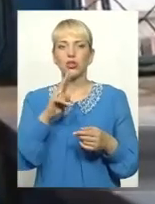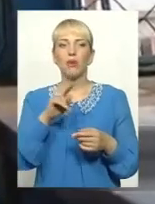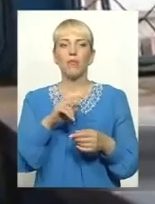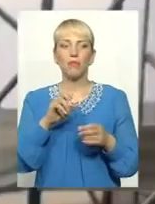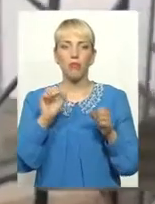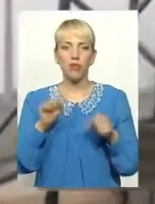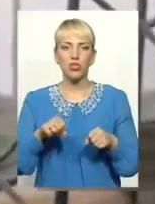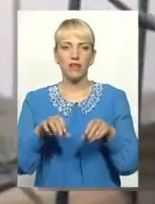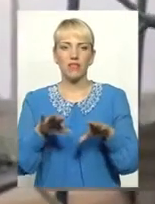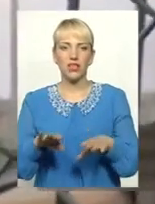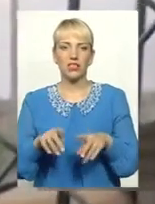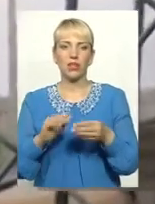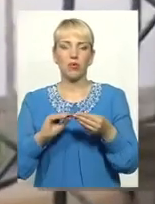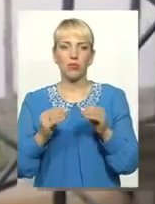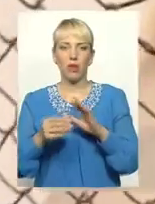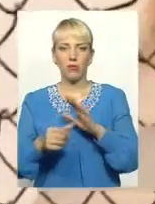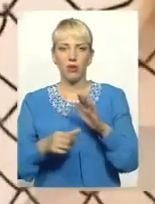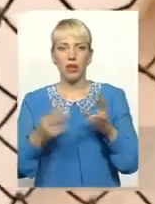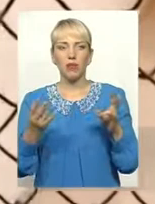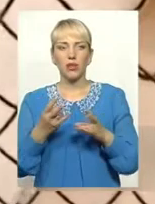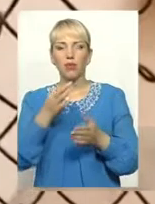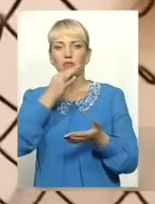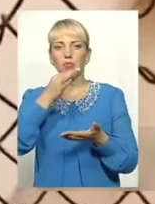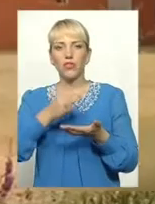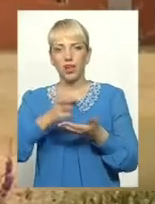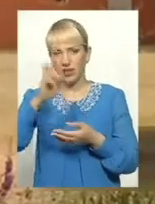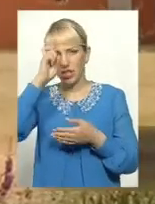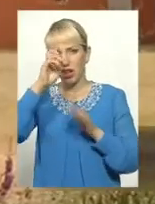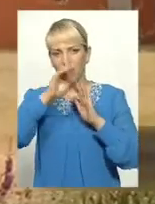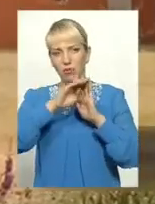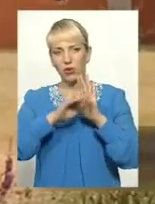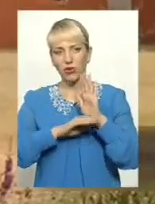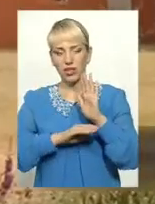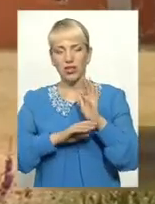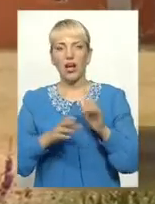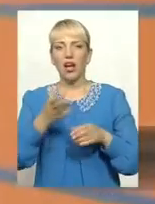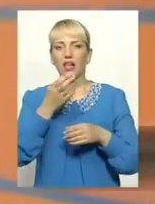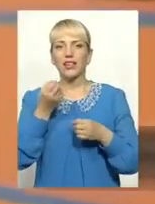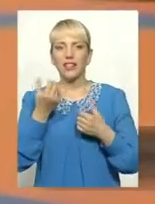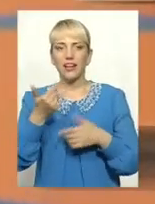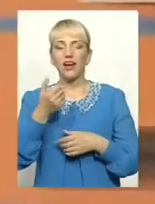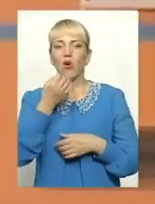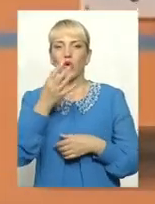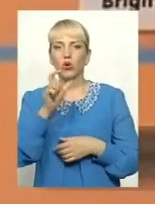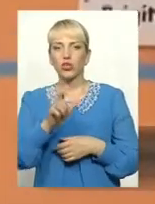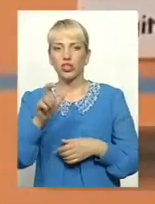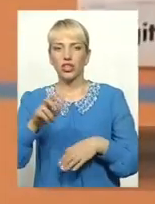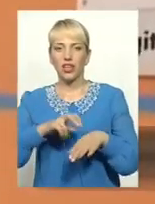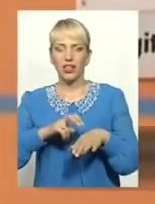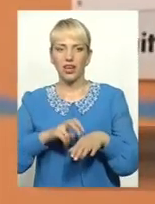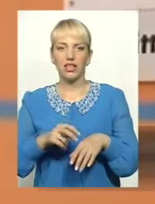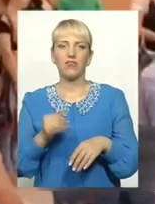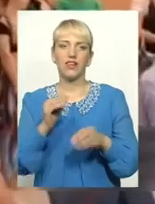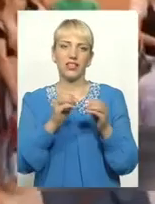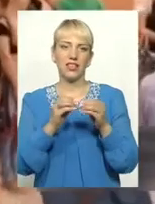можна. Для цього потрібна відповідальна державна програма, громадський відгук, кілька хороших лікарів та пару десятків років